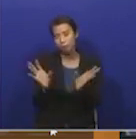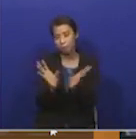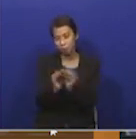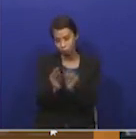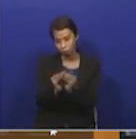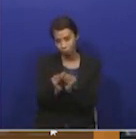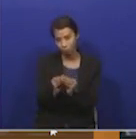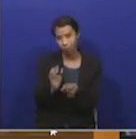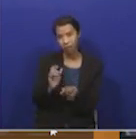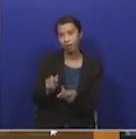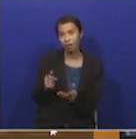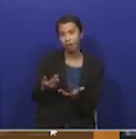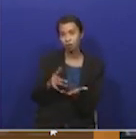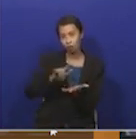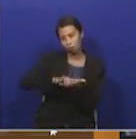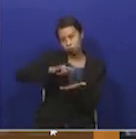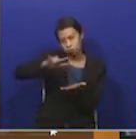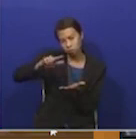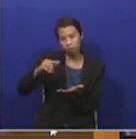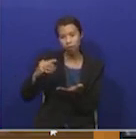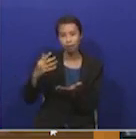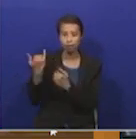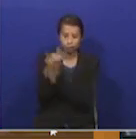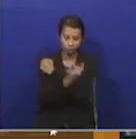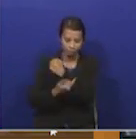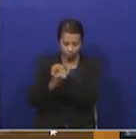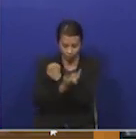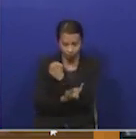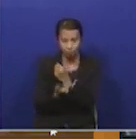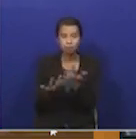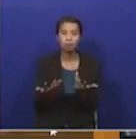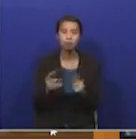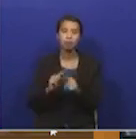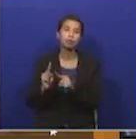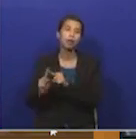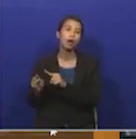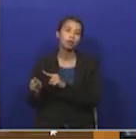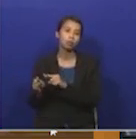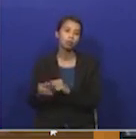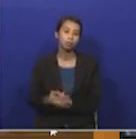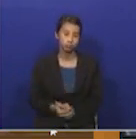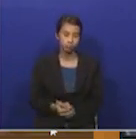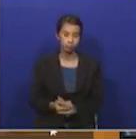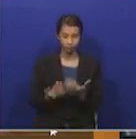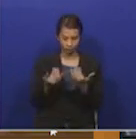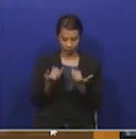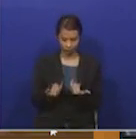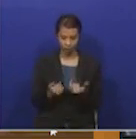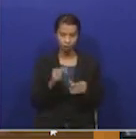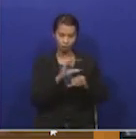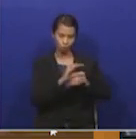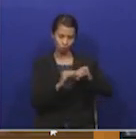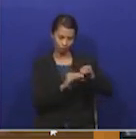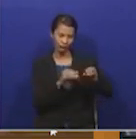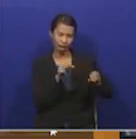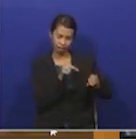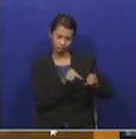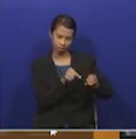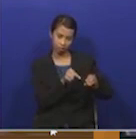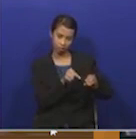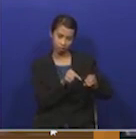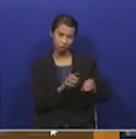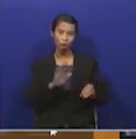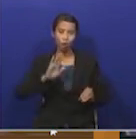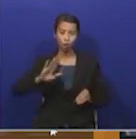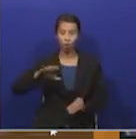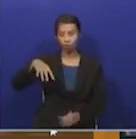าการดูงานต่างประเทศซึ่งโครงการส่งเสริมและเผยแพร่ความจริงที่ถูกต้องที่จัดทำโดยกอรม